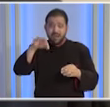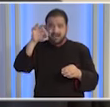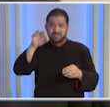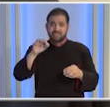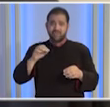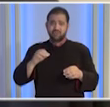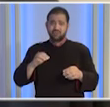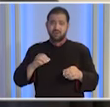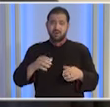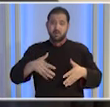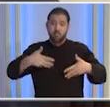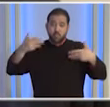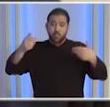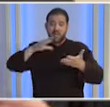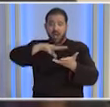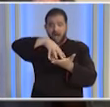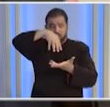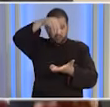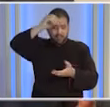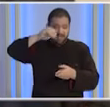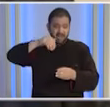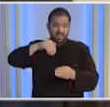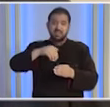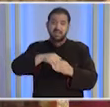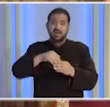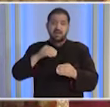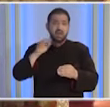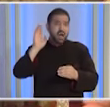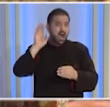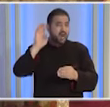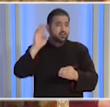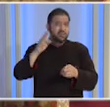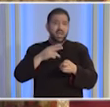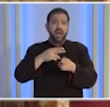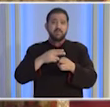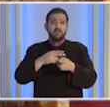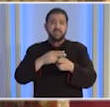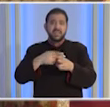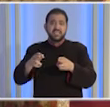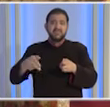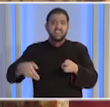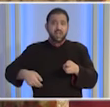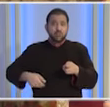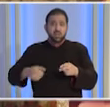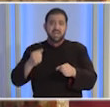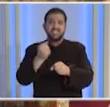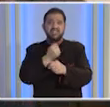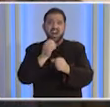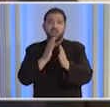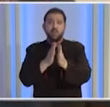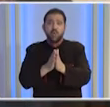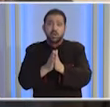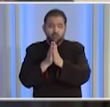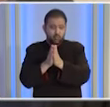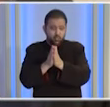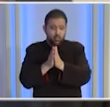împlinire sufletească, smulul sufletească, în ascultând Sfânta Evanghelie, așa mergând și făcând rugăciune, și